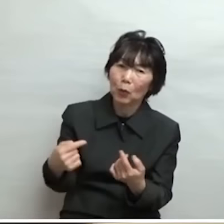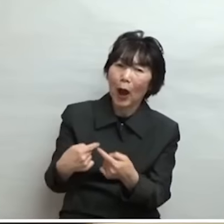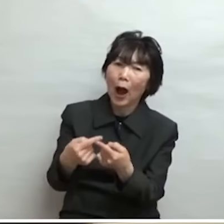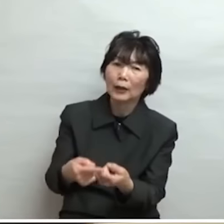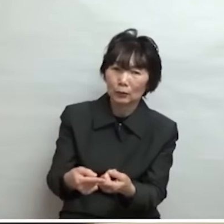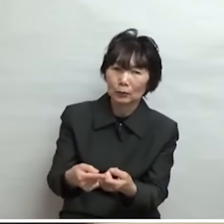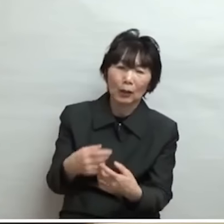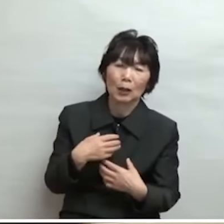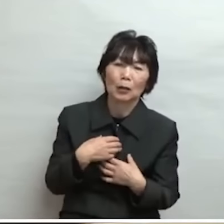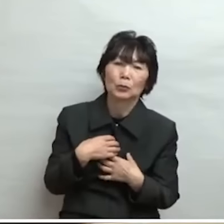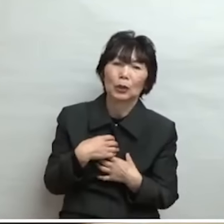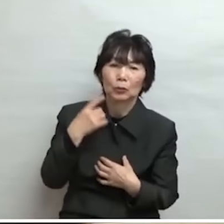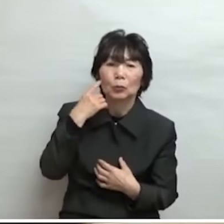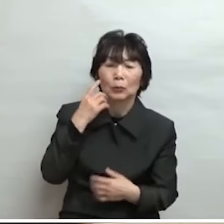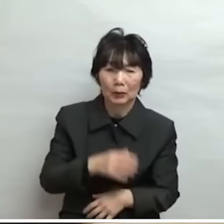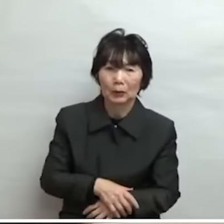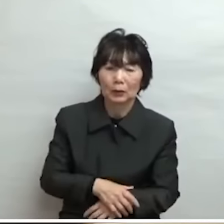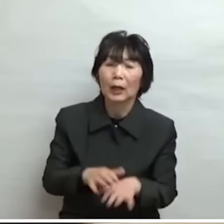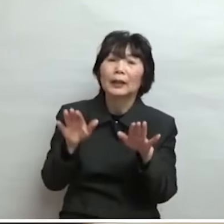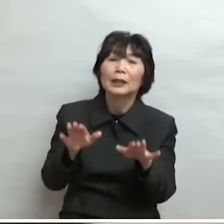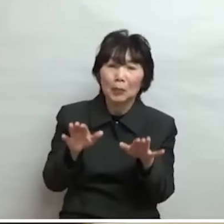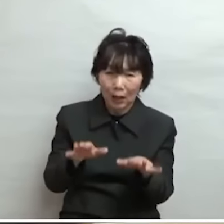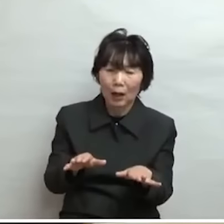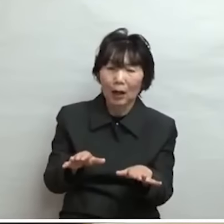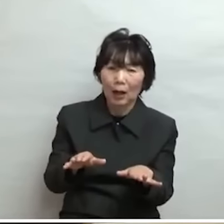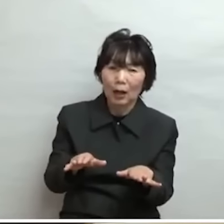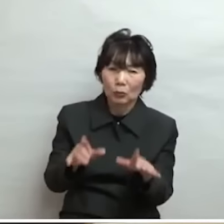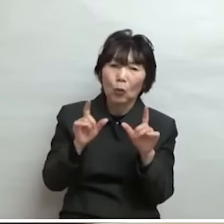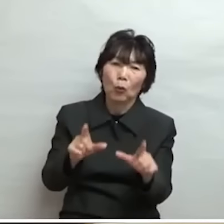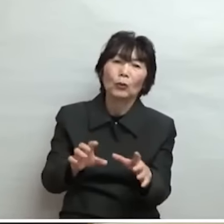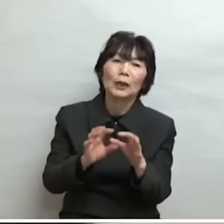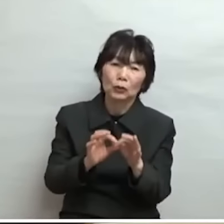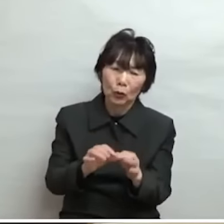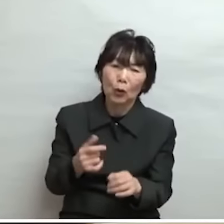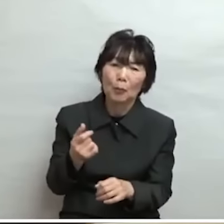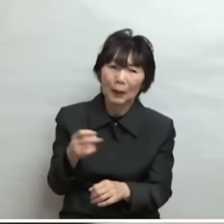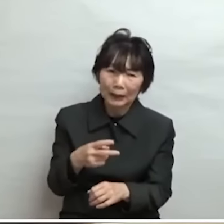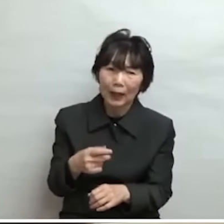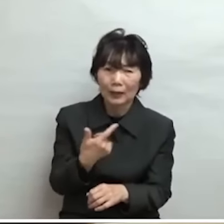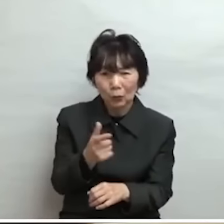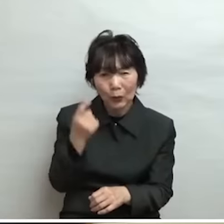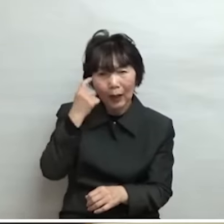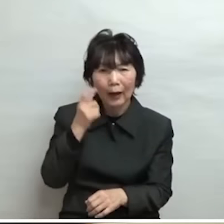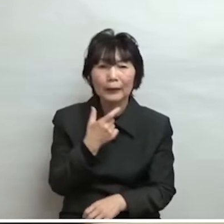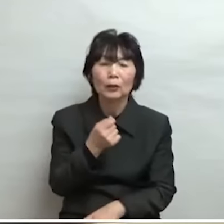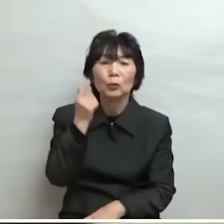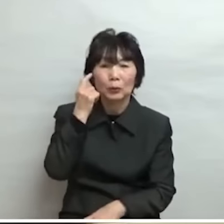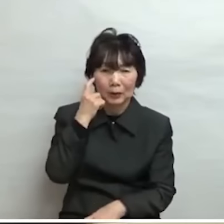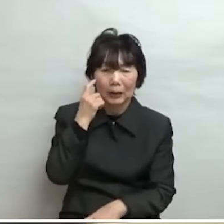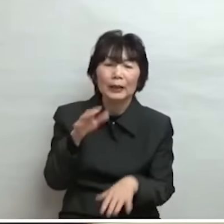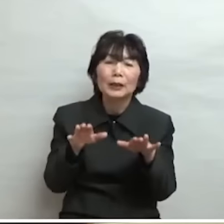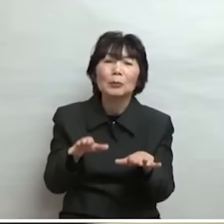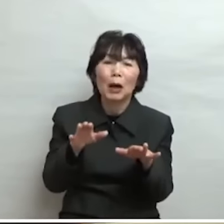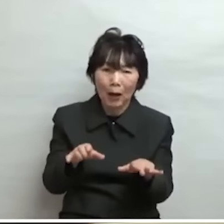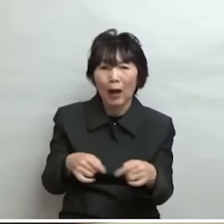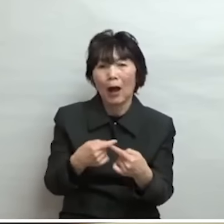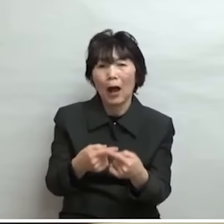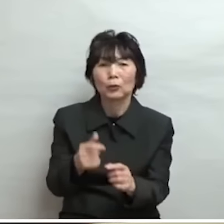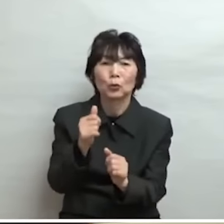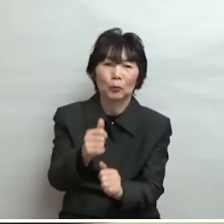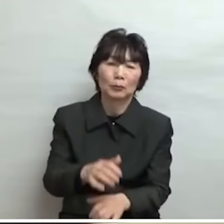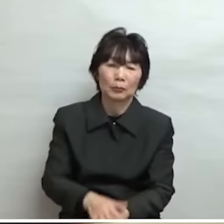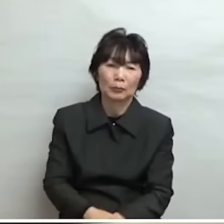。ただまあ今それは今時点のものなので、またいろいろ検討はしたいと思いますけども、うん、現時点ではそういうふうに考えてございます。